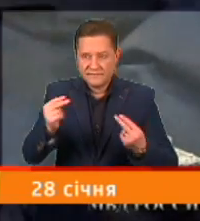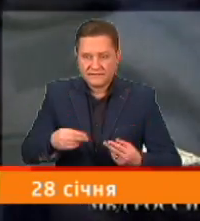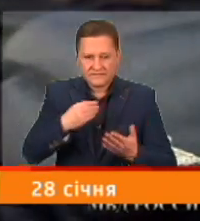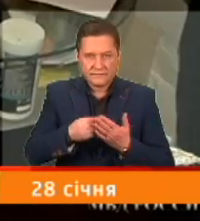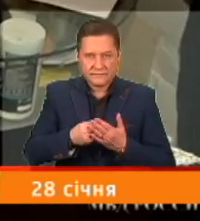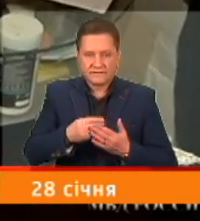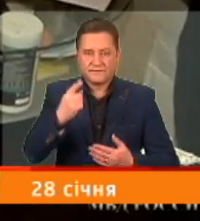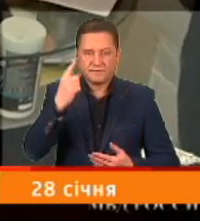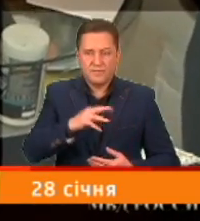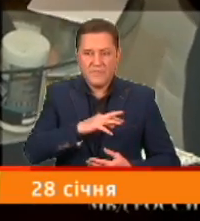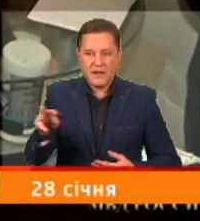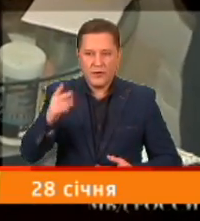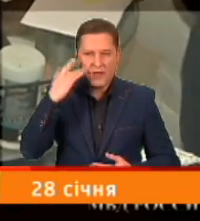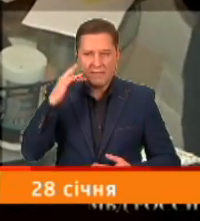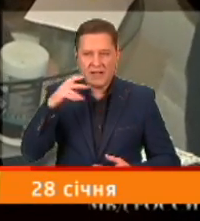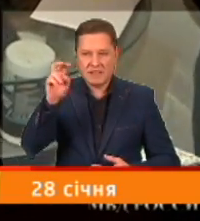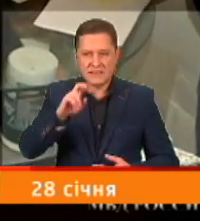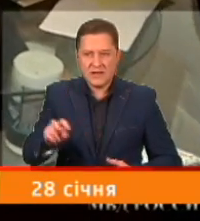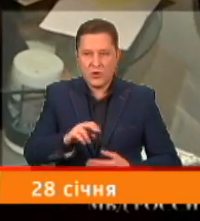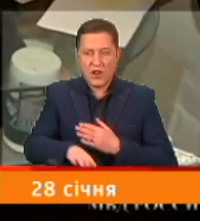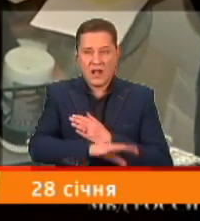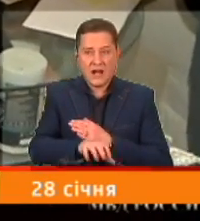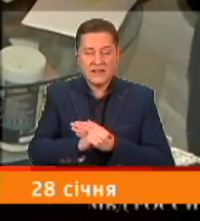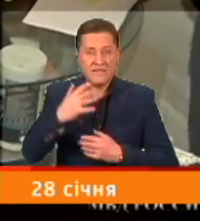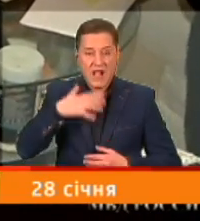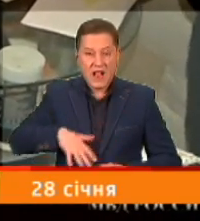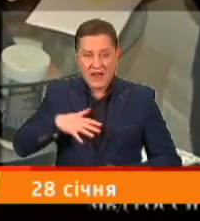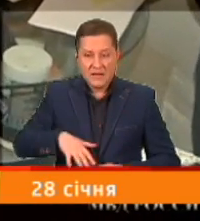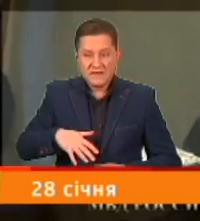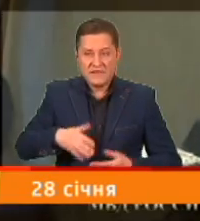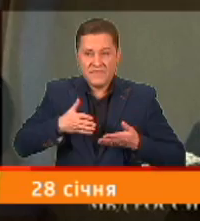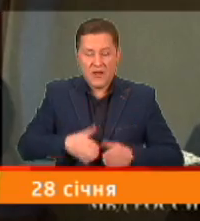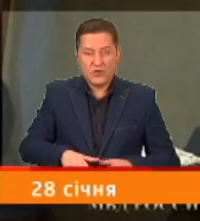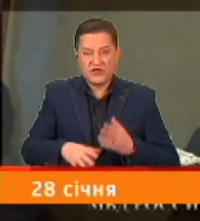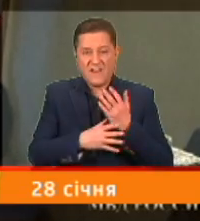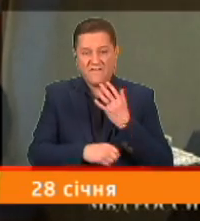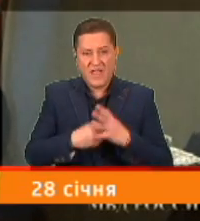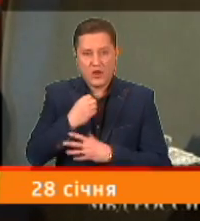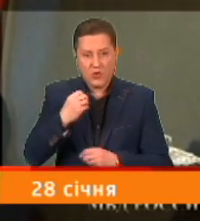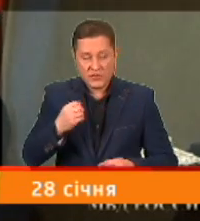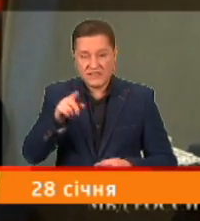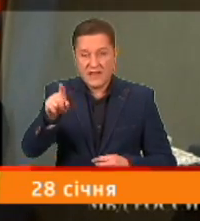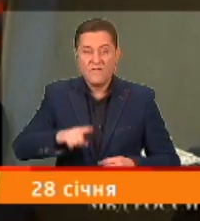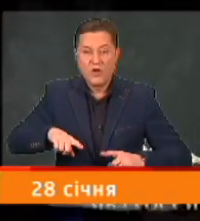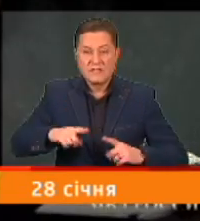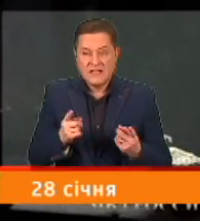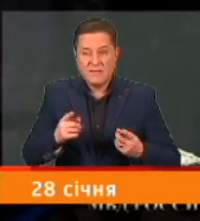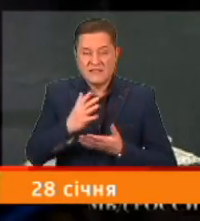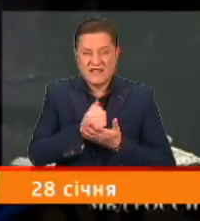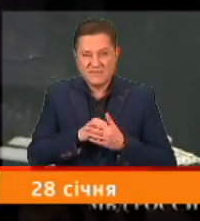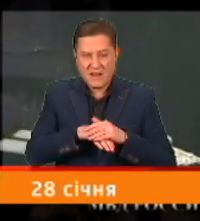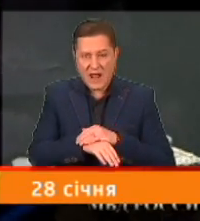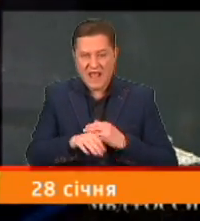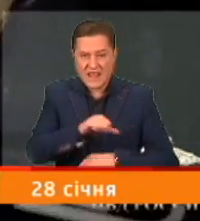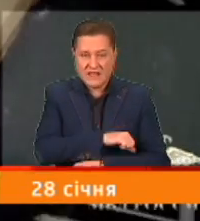в мільйон американських доларів. Крадій виявився кримцем, народженим у Феодосії. Його вже затримували за зберігання